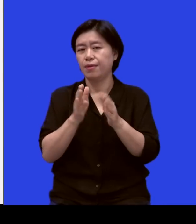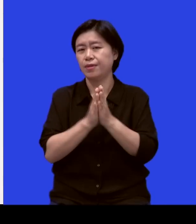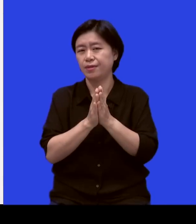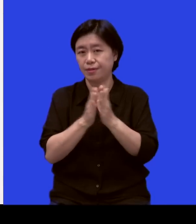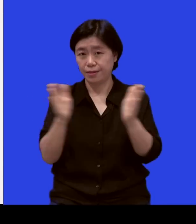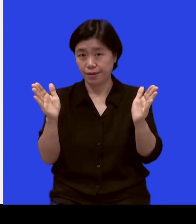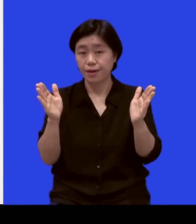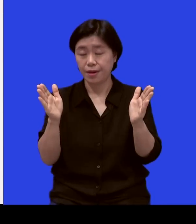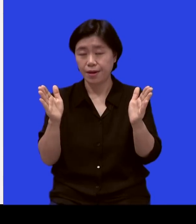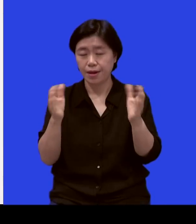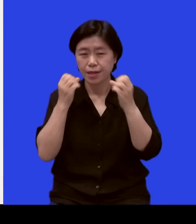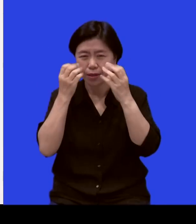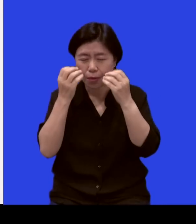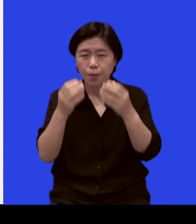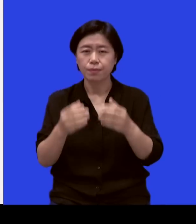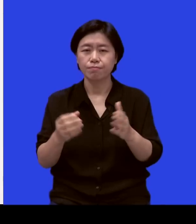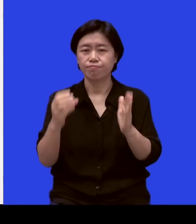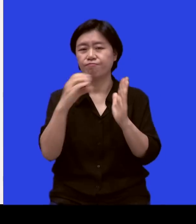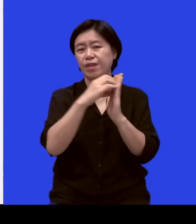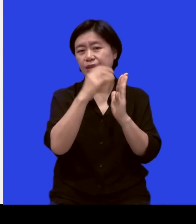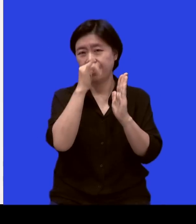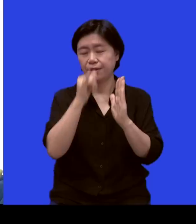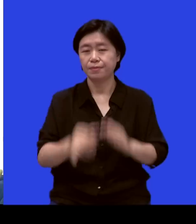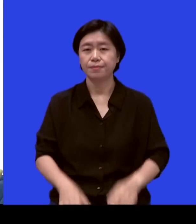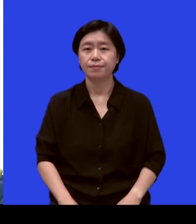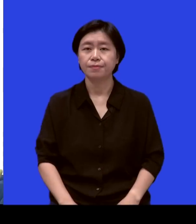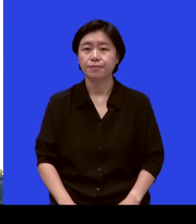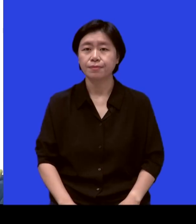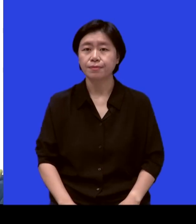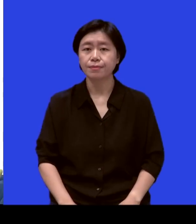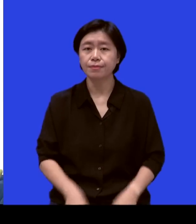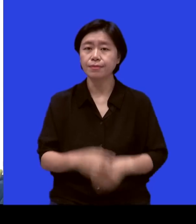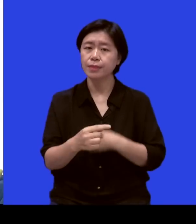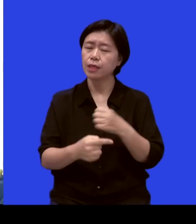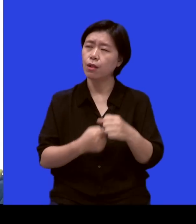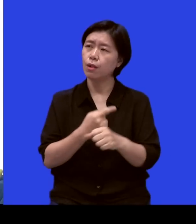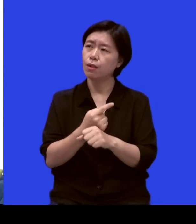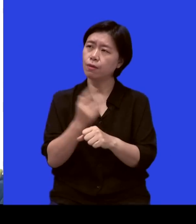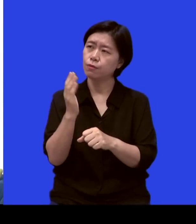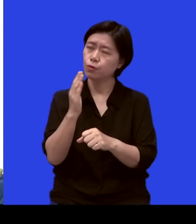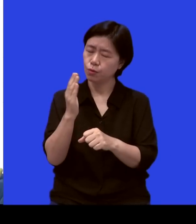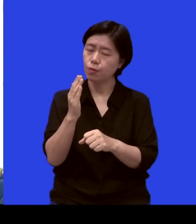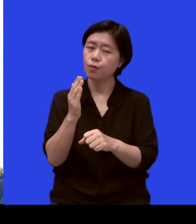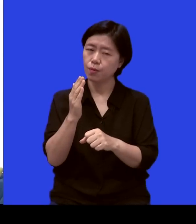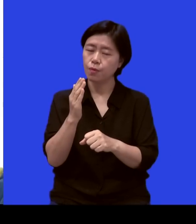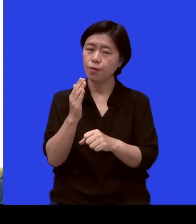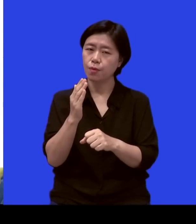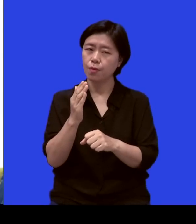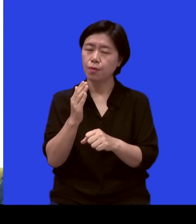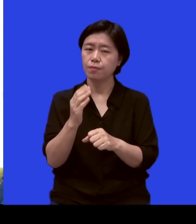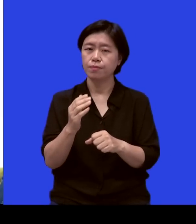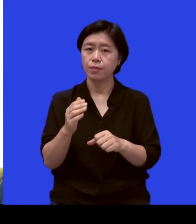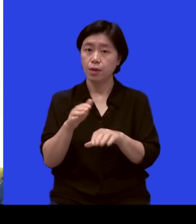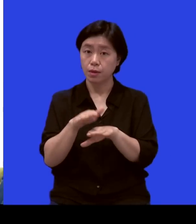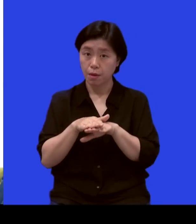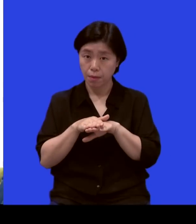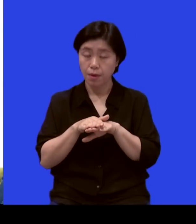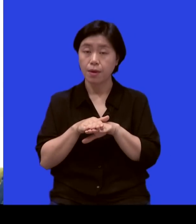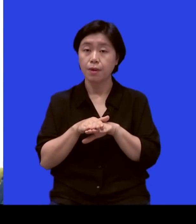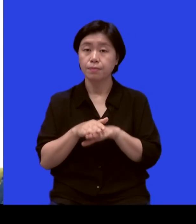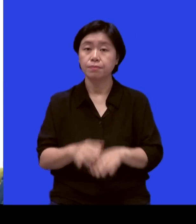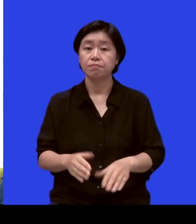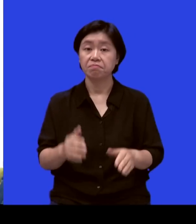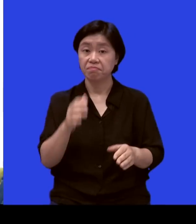이제 7시경에 이제 이렇게 했는데 한 1년쯤 이렇게 갔는데 어느 날 갑자기 그때